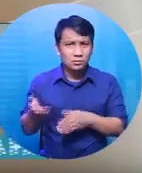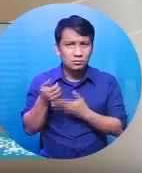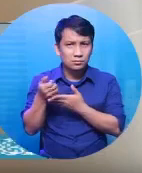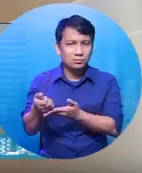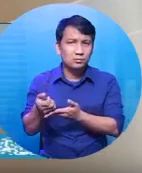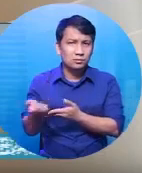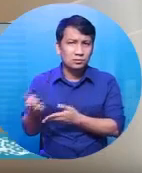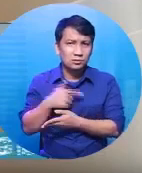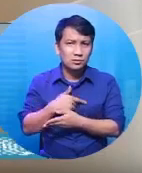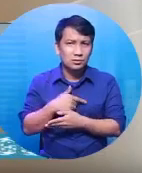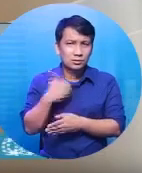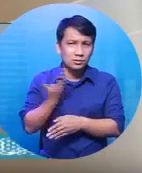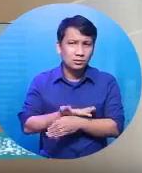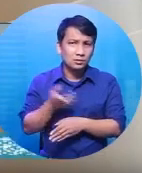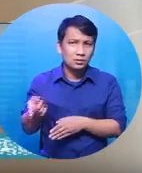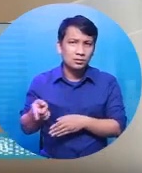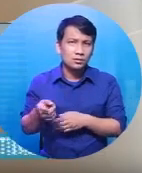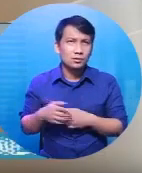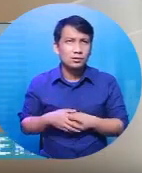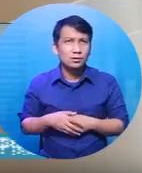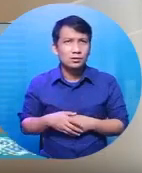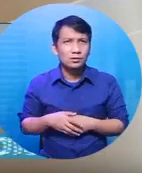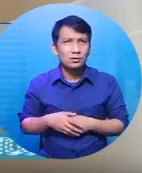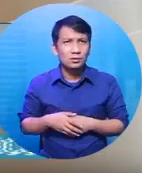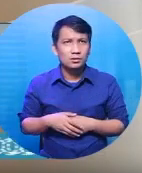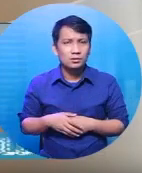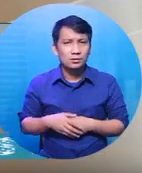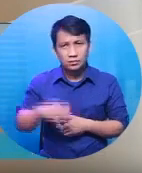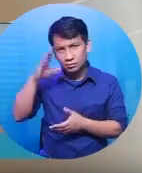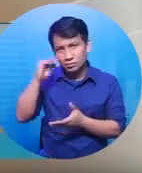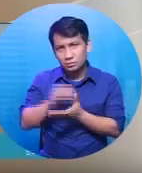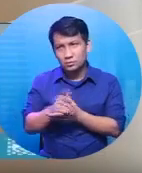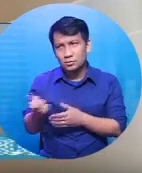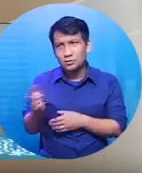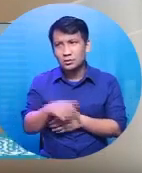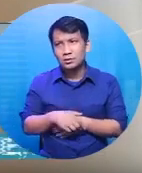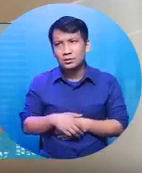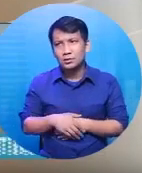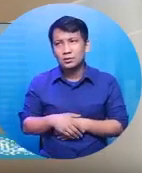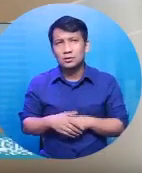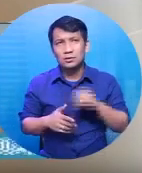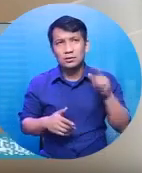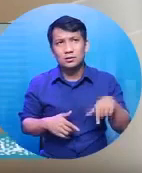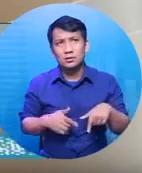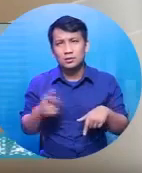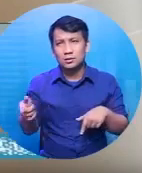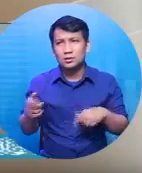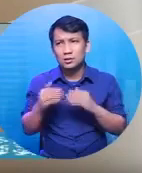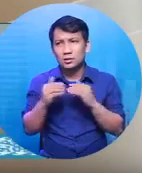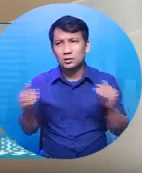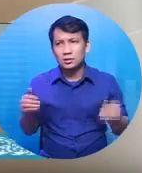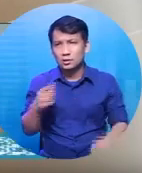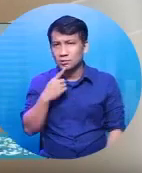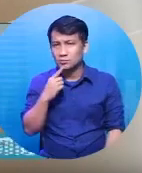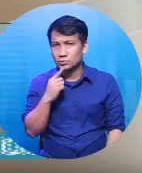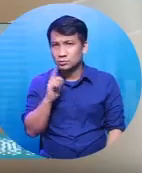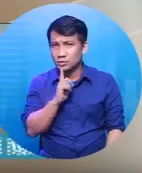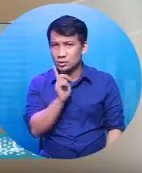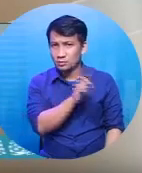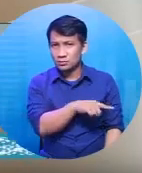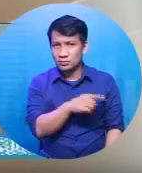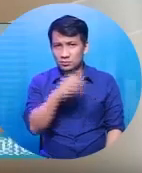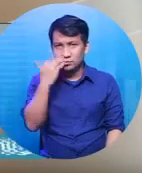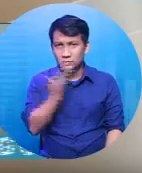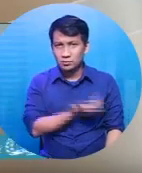sa kanya kasi may asawa siya. Okay. May asawa po siya. Nay Leilani. Yes po. Gusto mong sagutin yung mga sinabi po ng anak